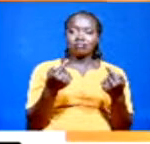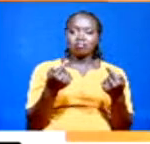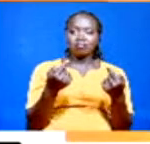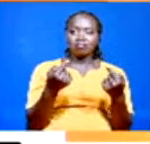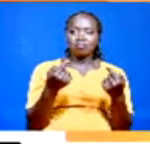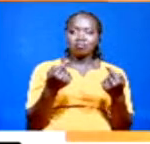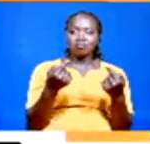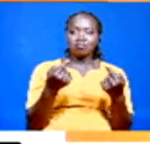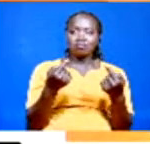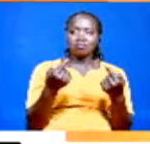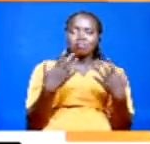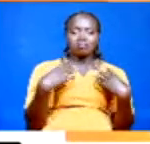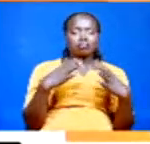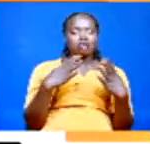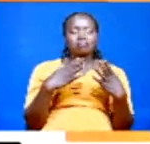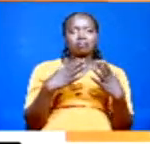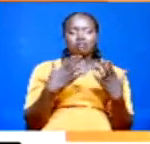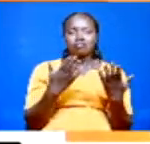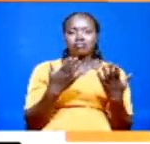binadamu aliumbwa ni asafi.